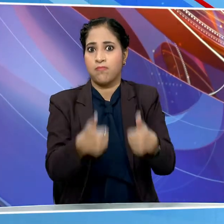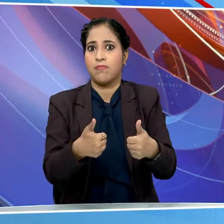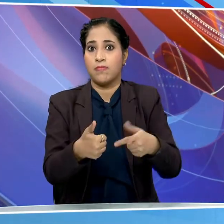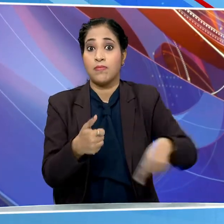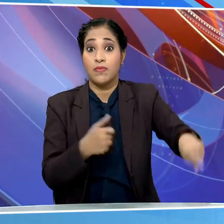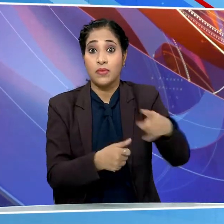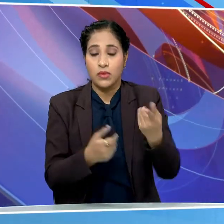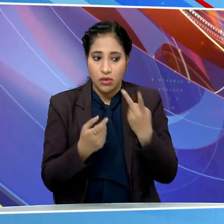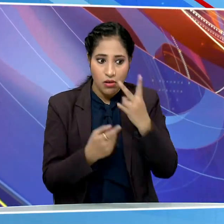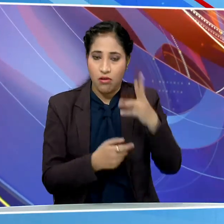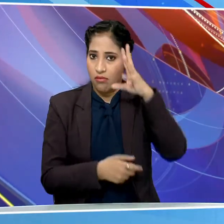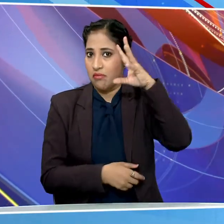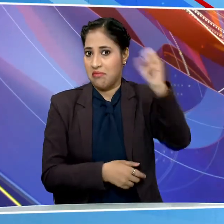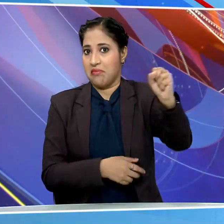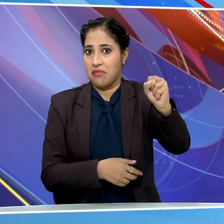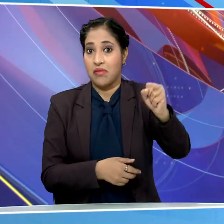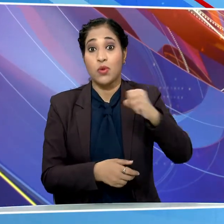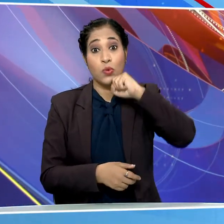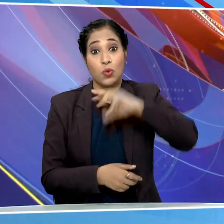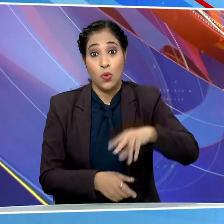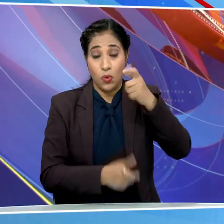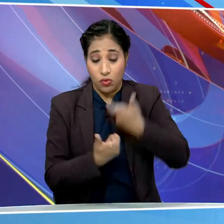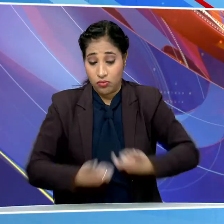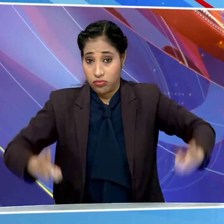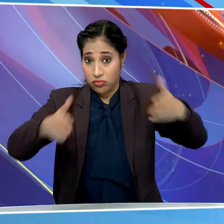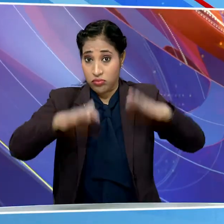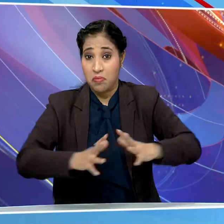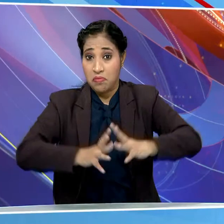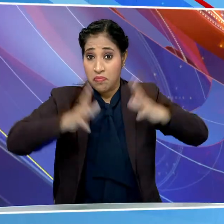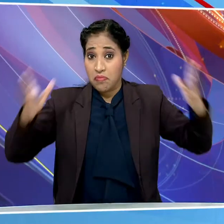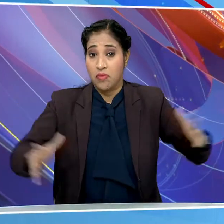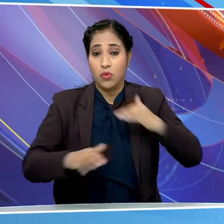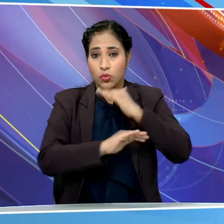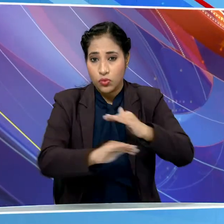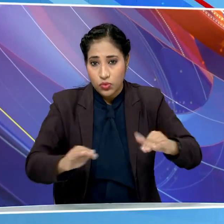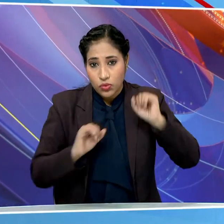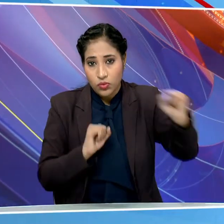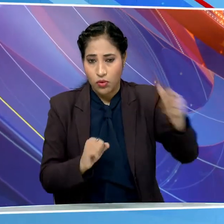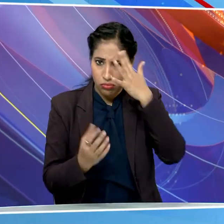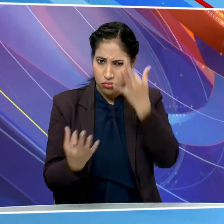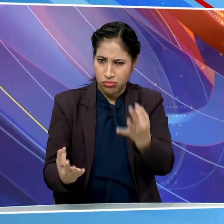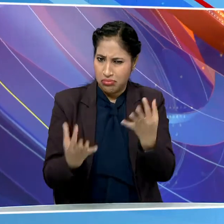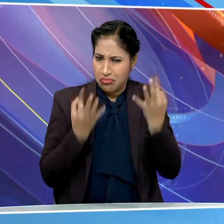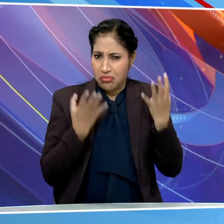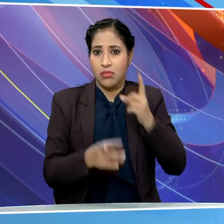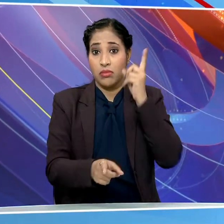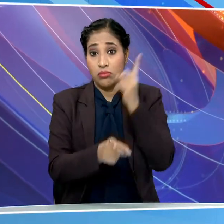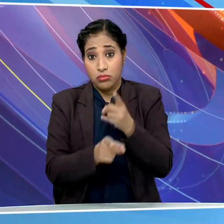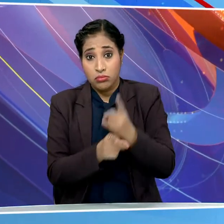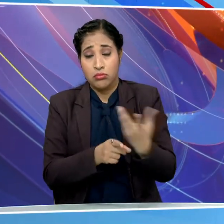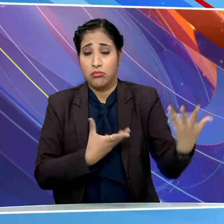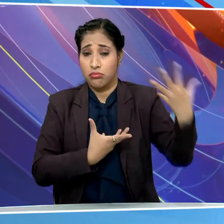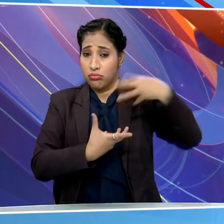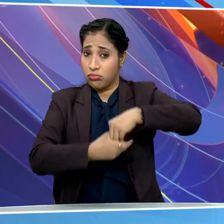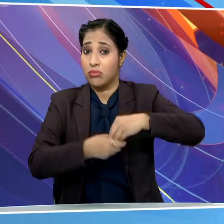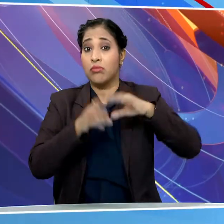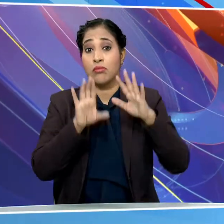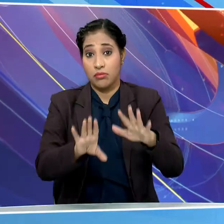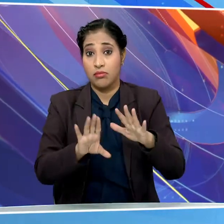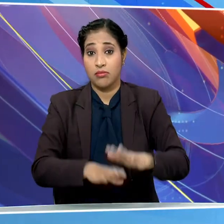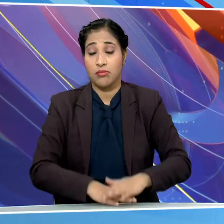है, जो अनुकरणीय है। युवा संसद में बड़ी तादाद में छात्रों, बुद्धिजीवियों और शिक्षकों ने शिरकत